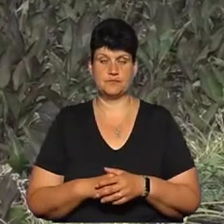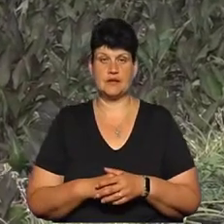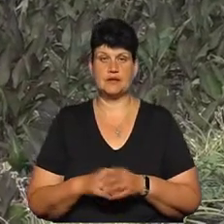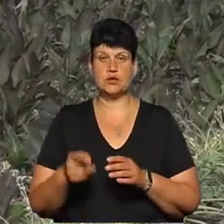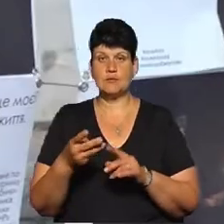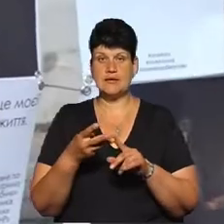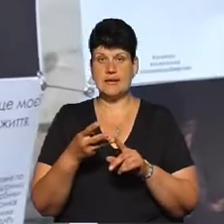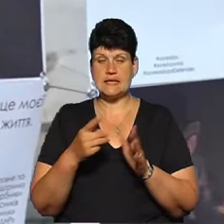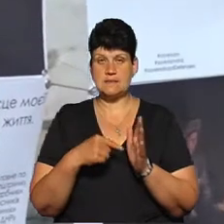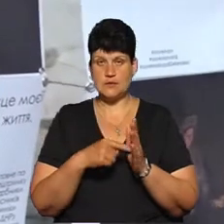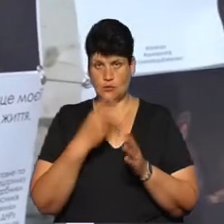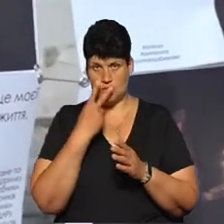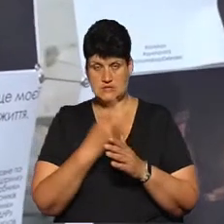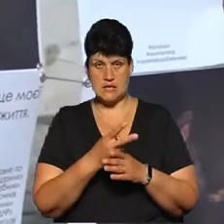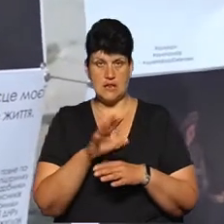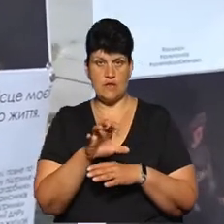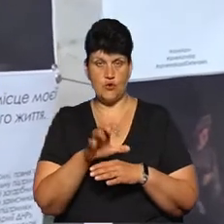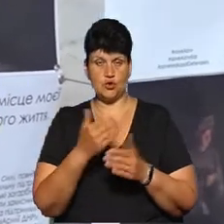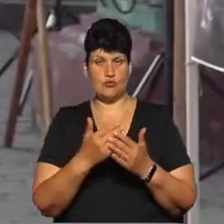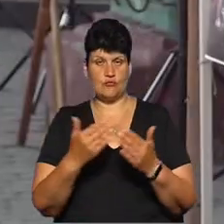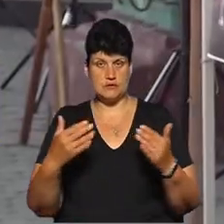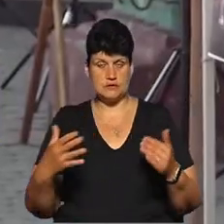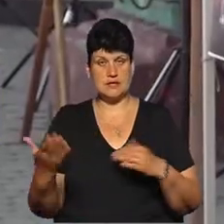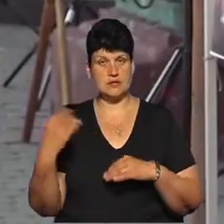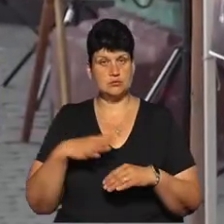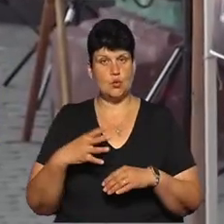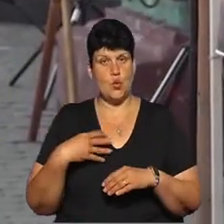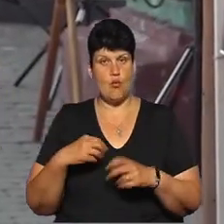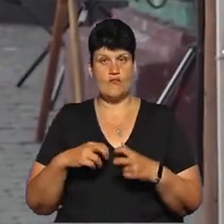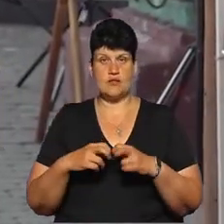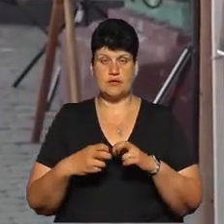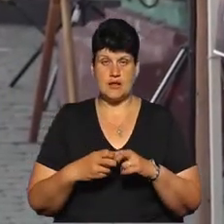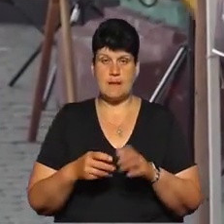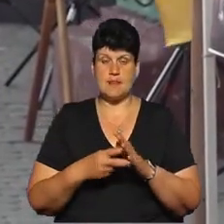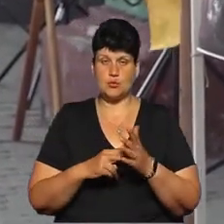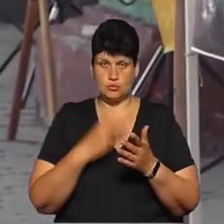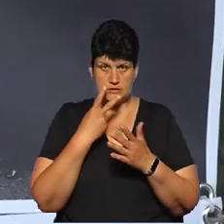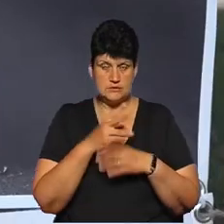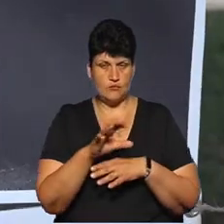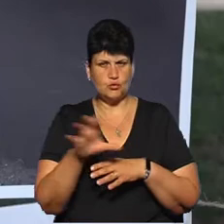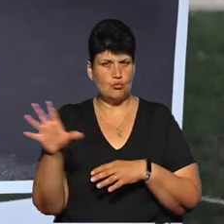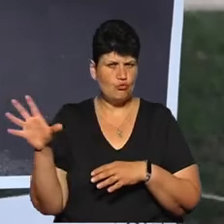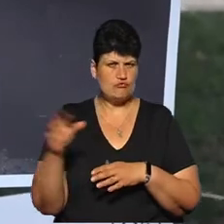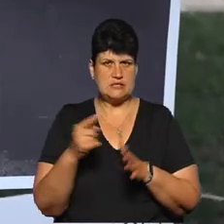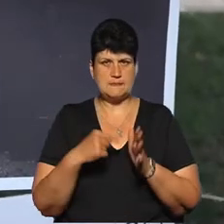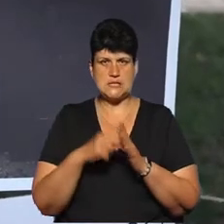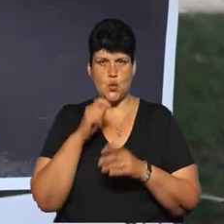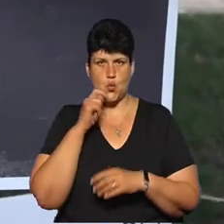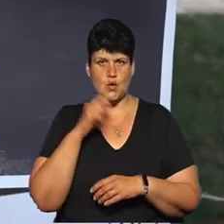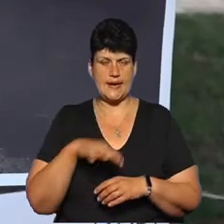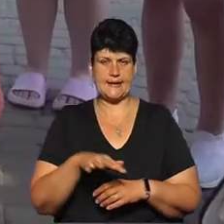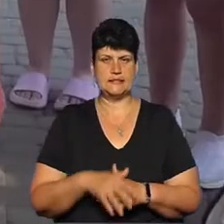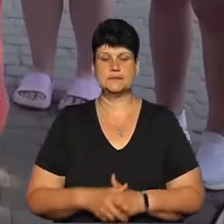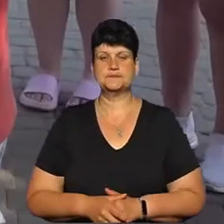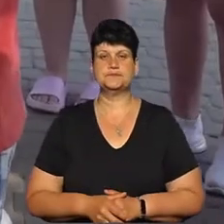презентували фотовиставку. До цього були у Львові та Івано-Франківську. Планують показати світлини у всіх містах України. Соломія Строз, Андрій Бодак. Новини